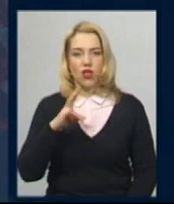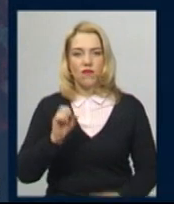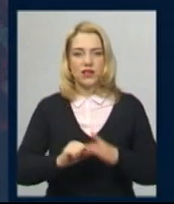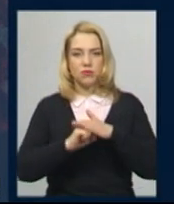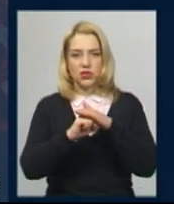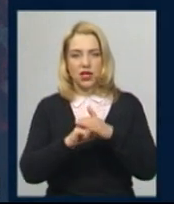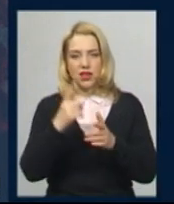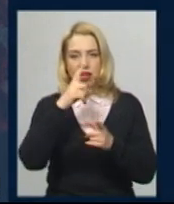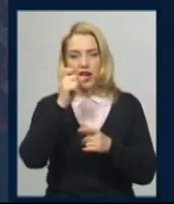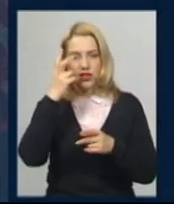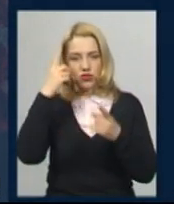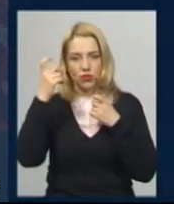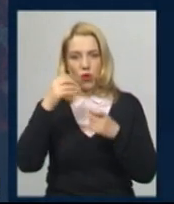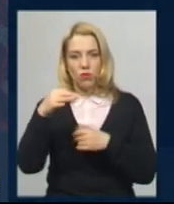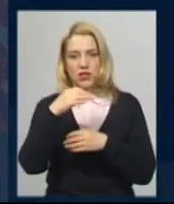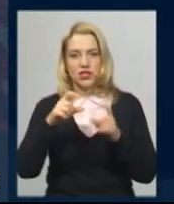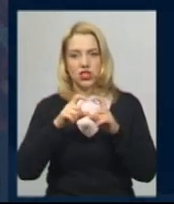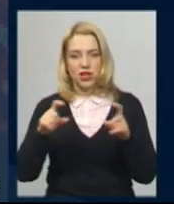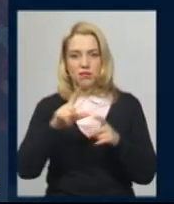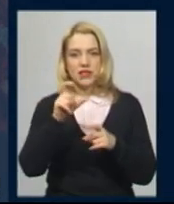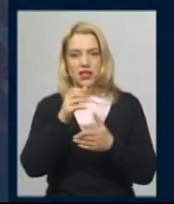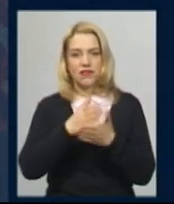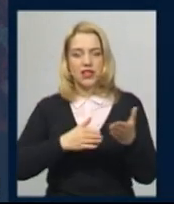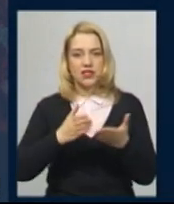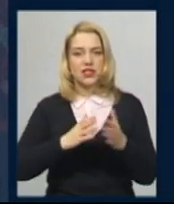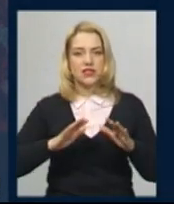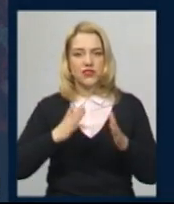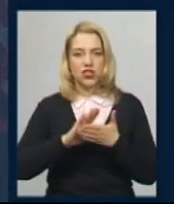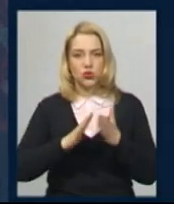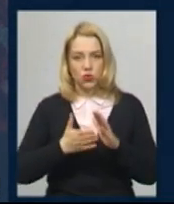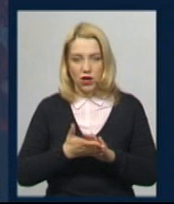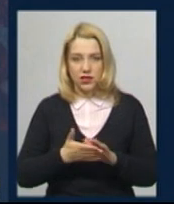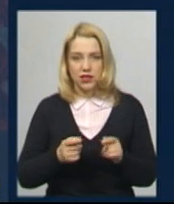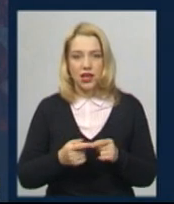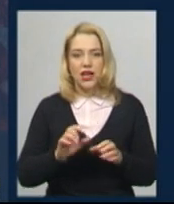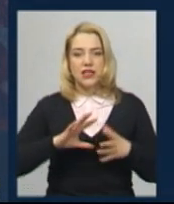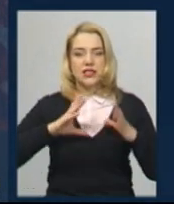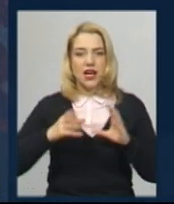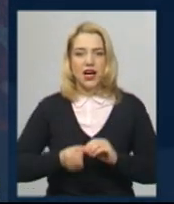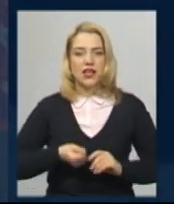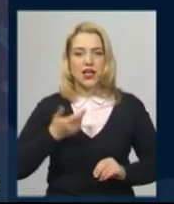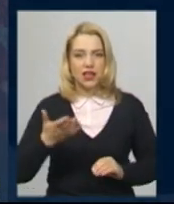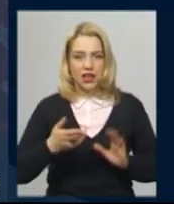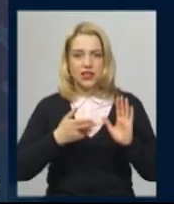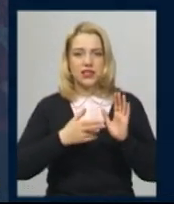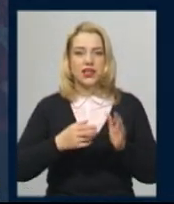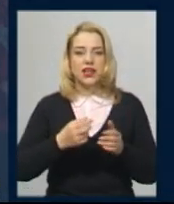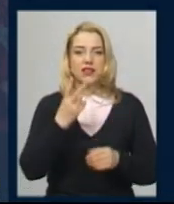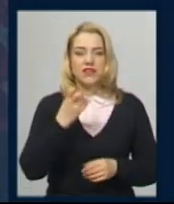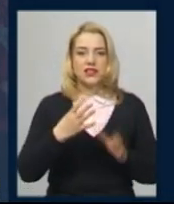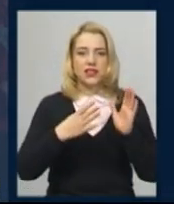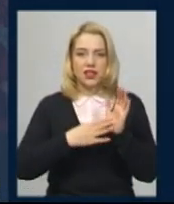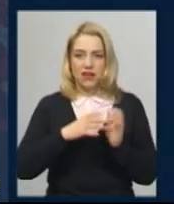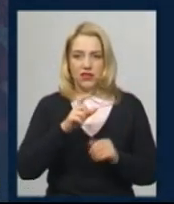інформацію обласного штабу з ліквідації надзвичайної ситуації. Загальна кількість зареєстрованих випадків в області – 209. З них